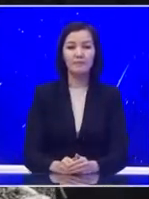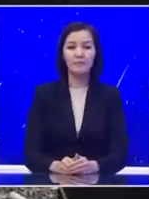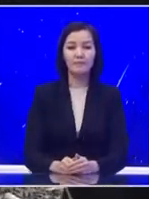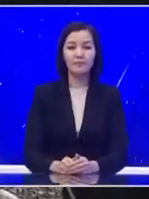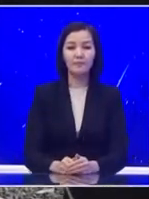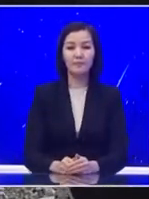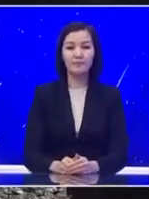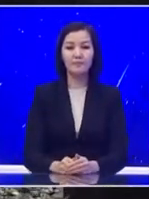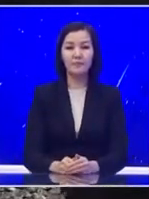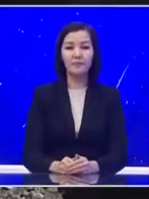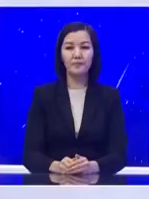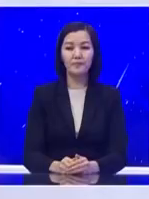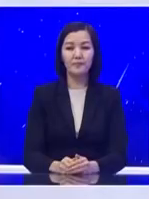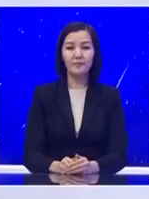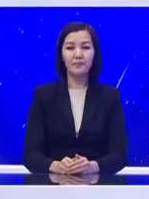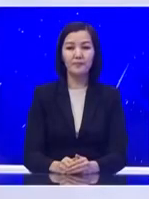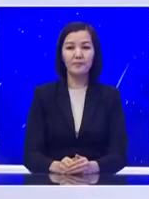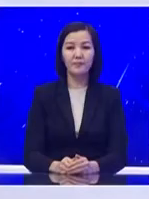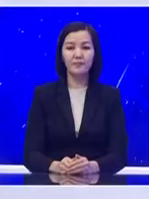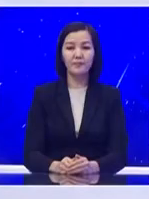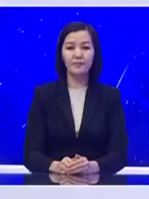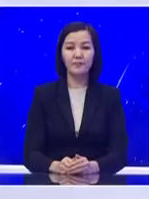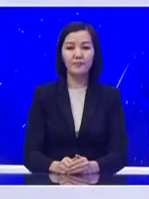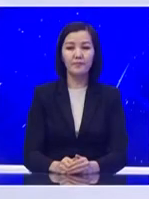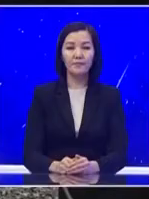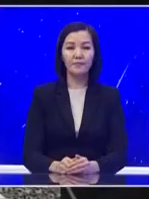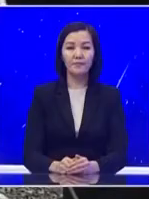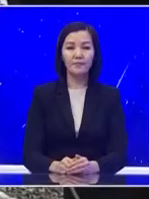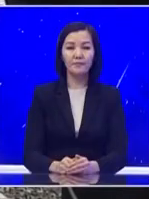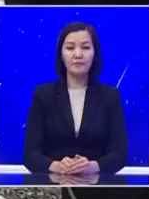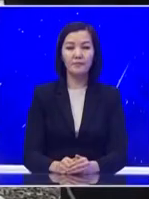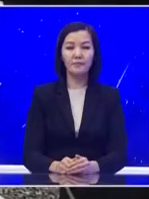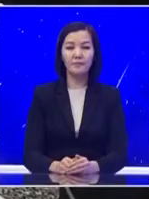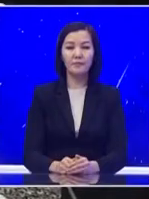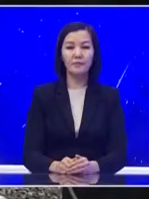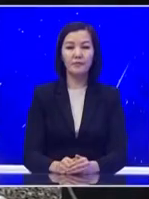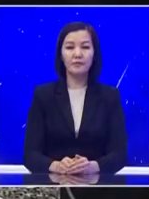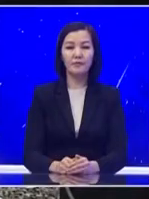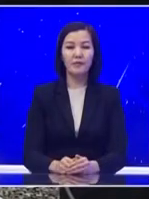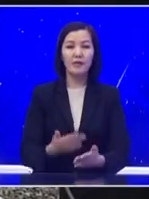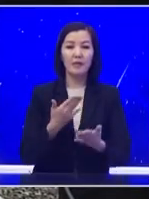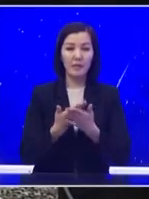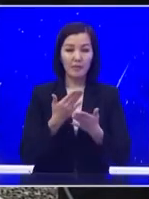будет, значит, дамбы. Конечно, здесь у нас тоже вот дачное общество